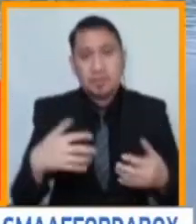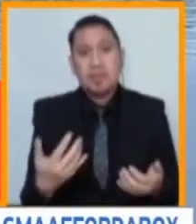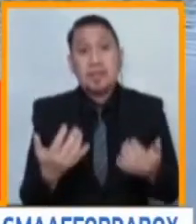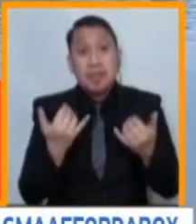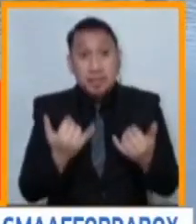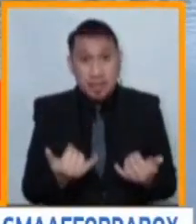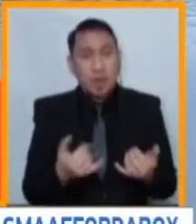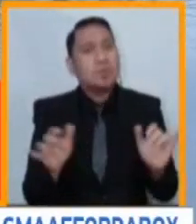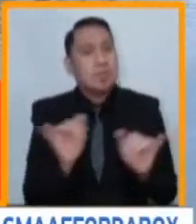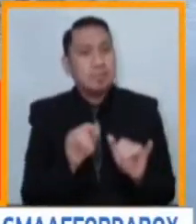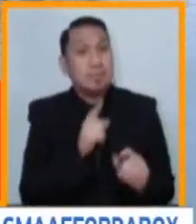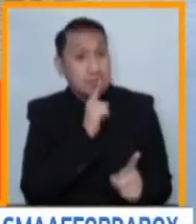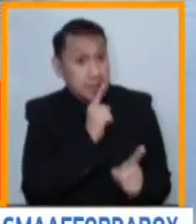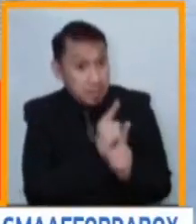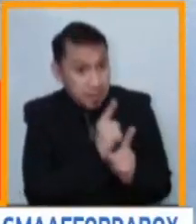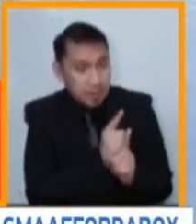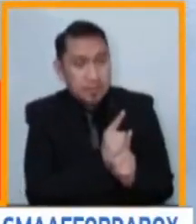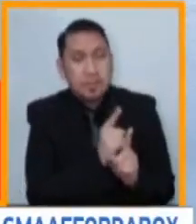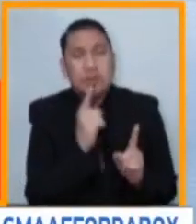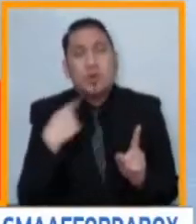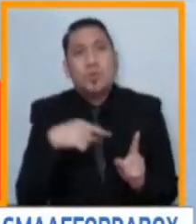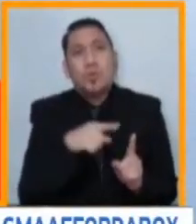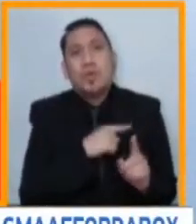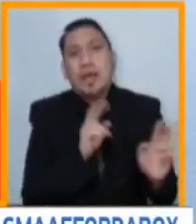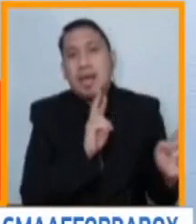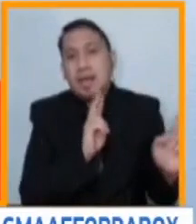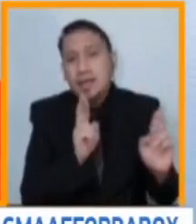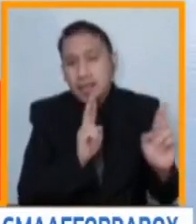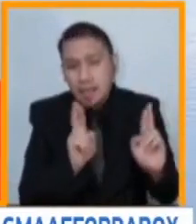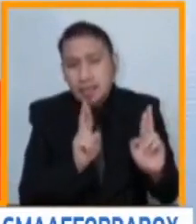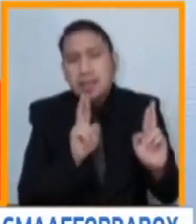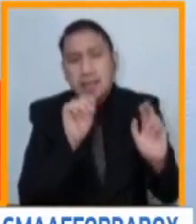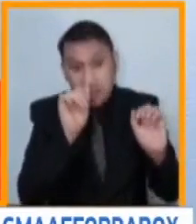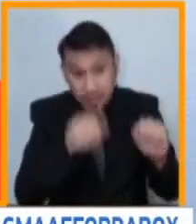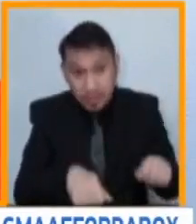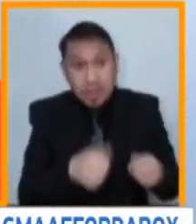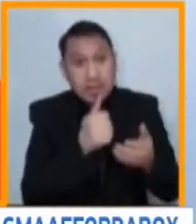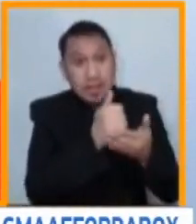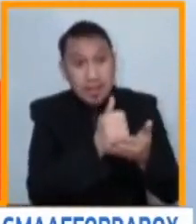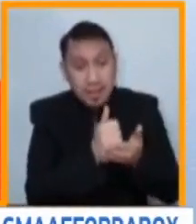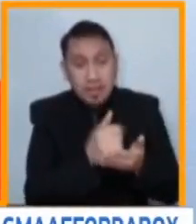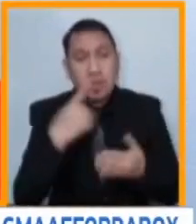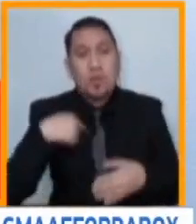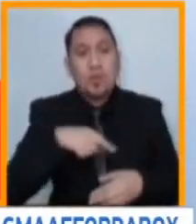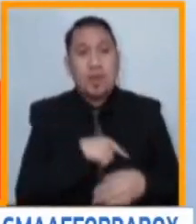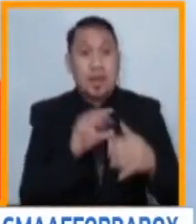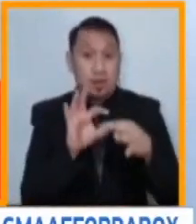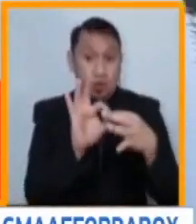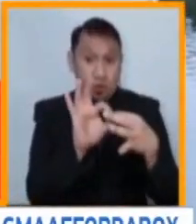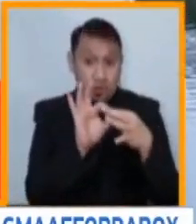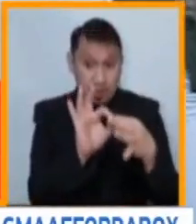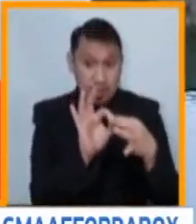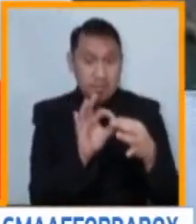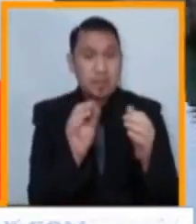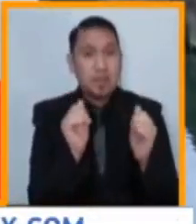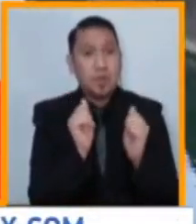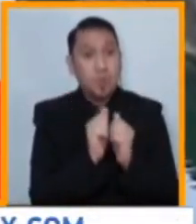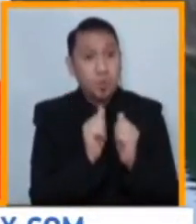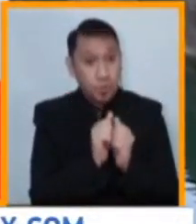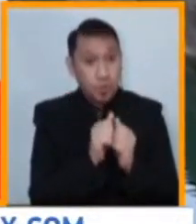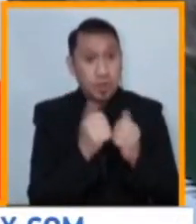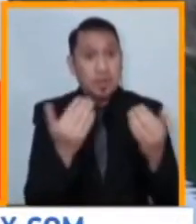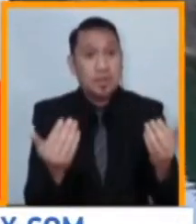At inasa po natin patulong po ito. At nakikipag-ugnaya din po tayo no sa NWSS